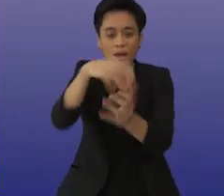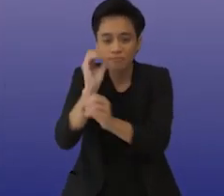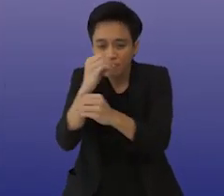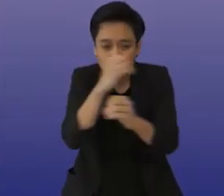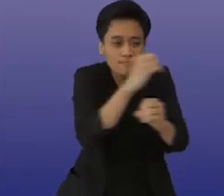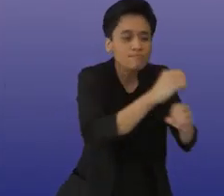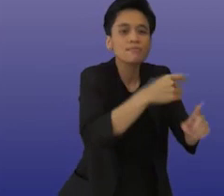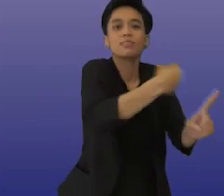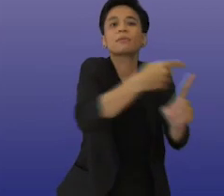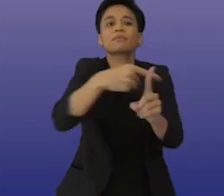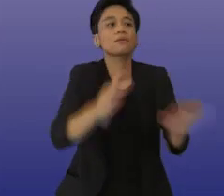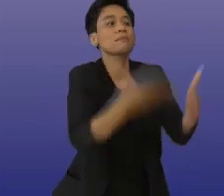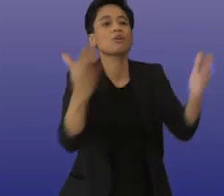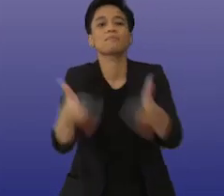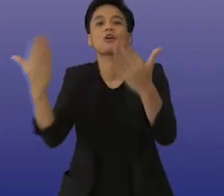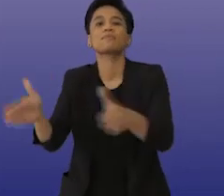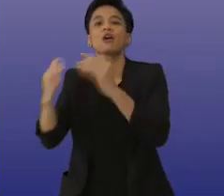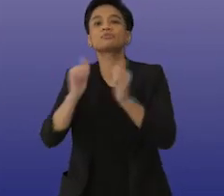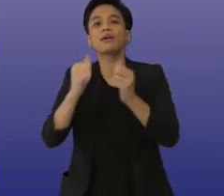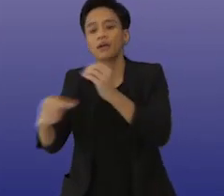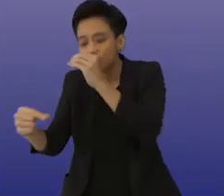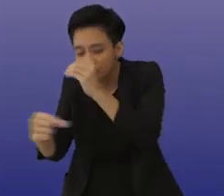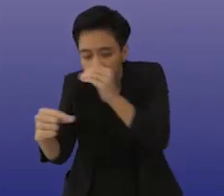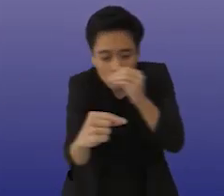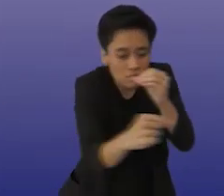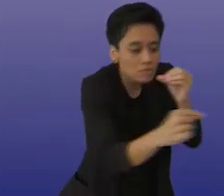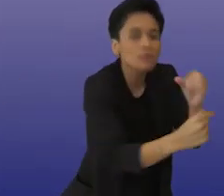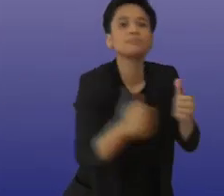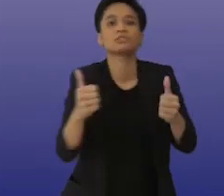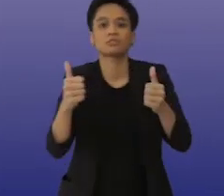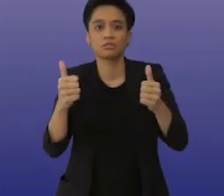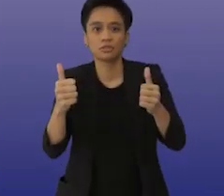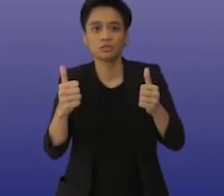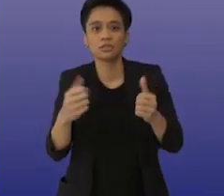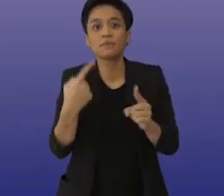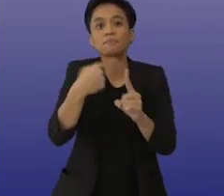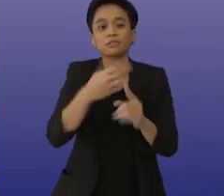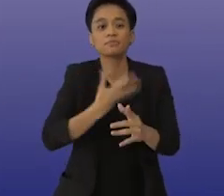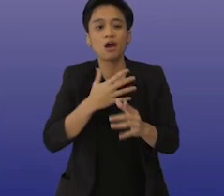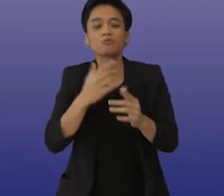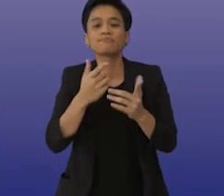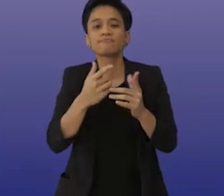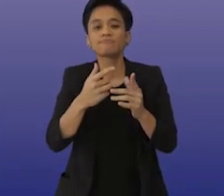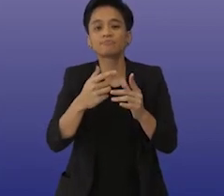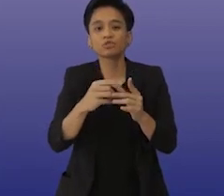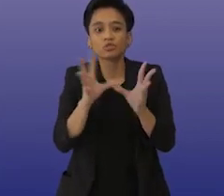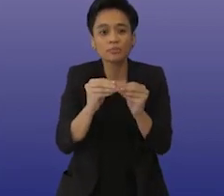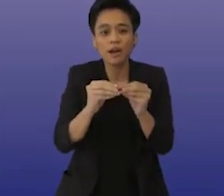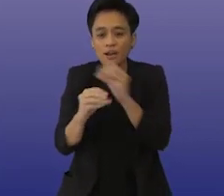melaksanakan pengujian sampel dan meningkatkan kapasitas pemeriksaan dari laboratorium tersebut